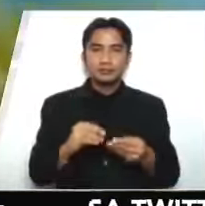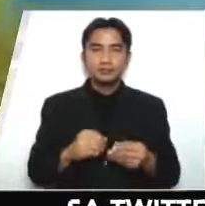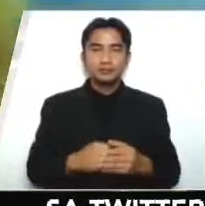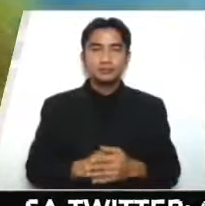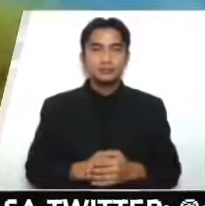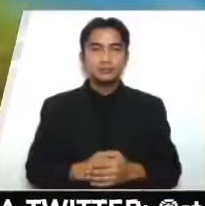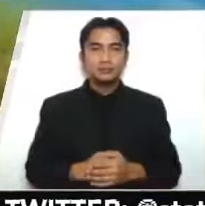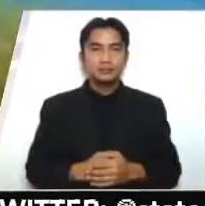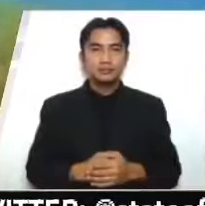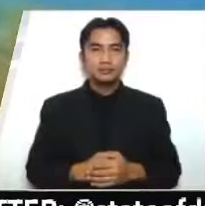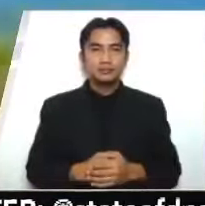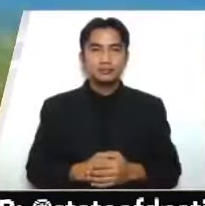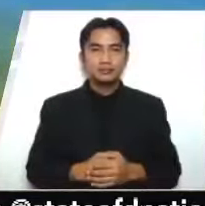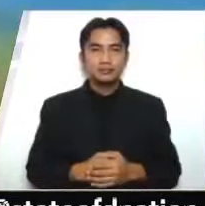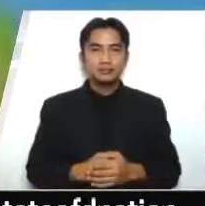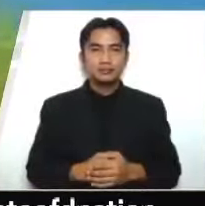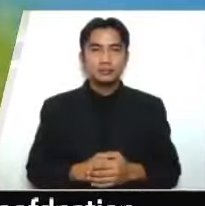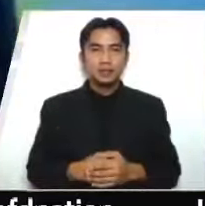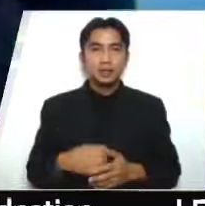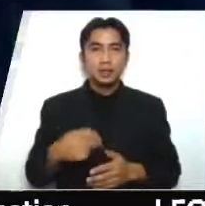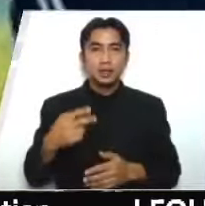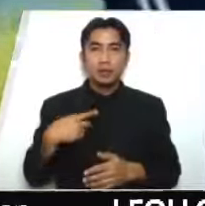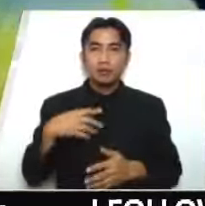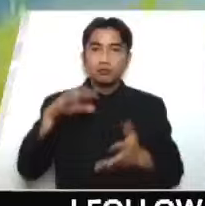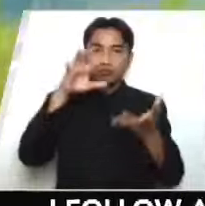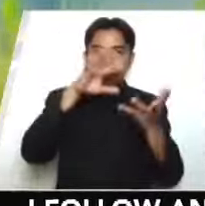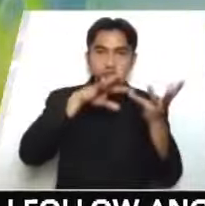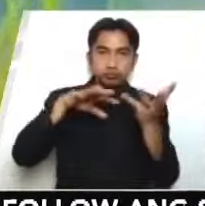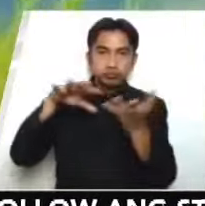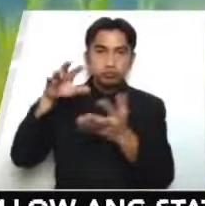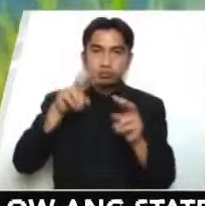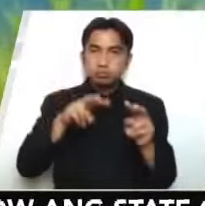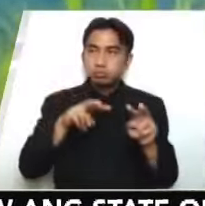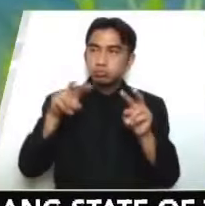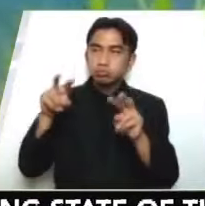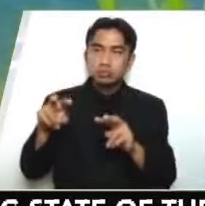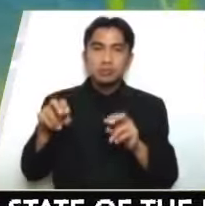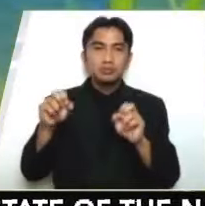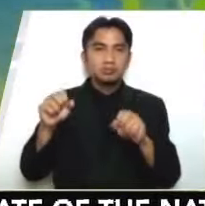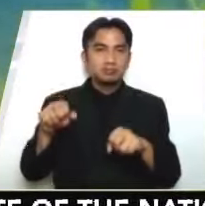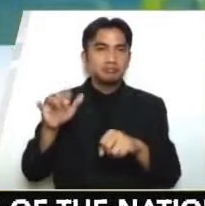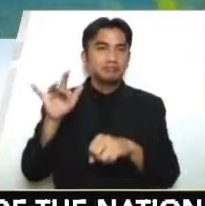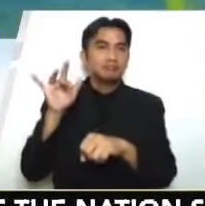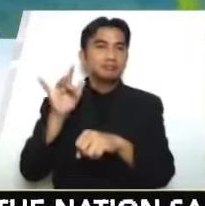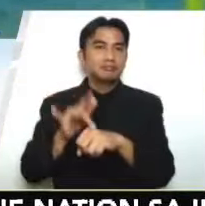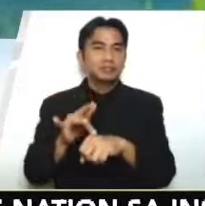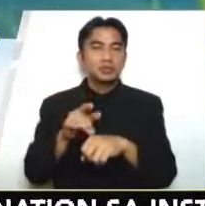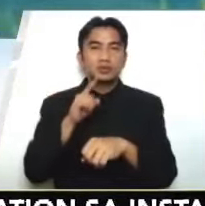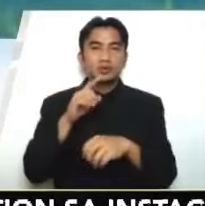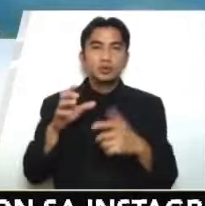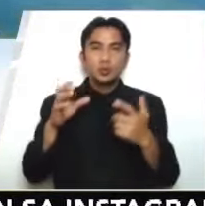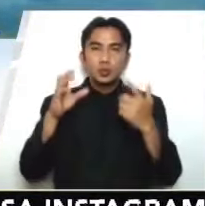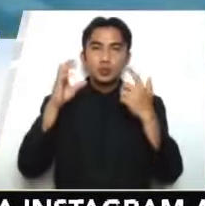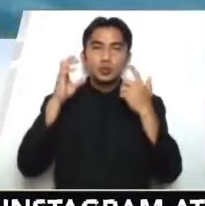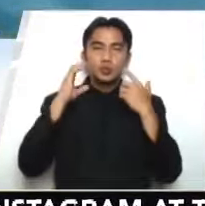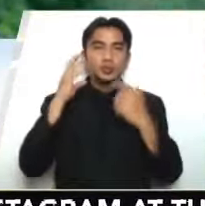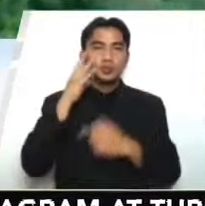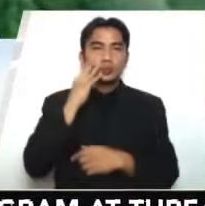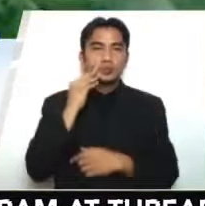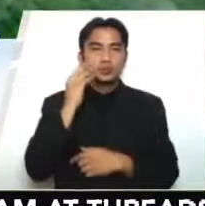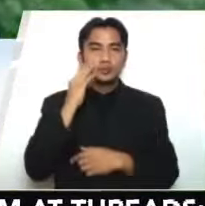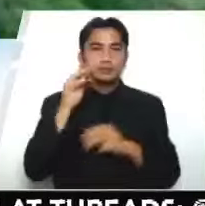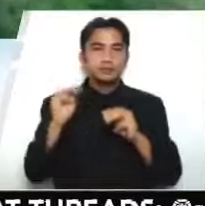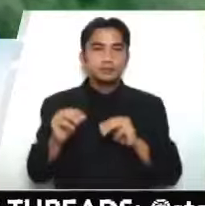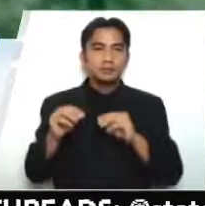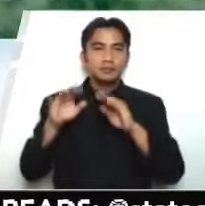Ang sumasayaw ng mga ulap, pwede mong mayakap. Yan ang chillax experience sa Mount Kilang sa